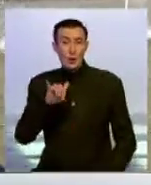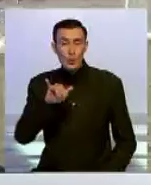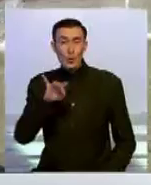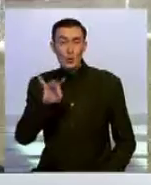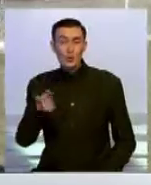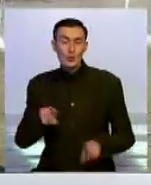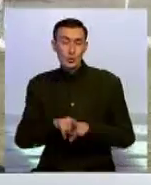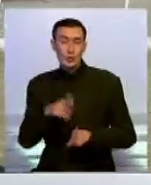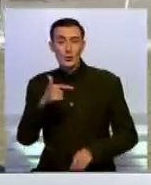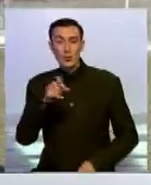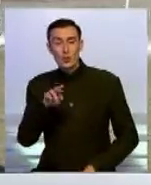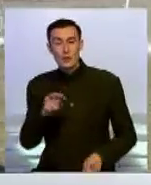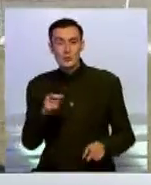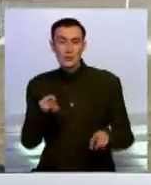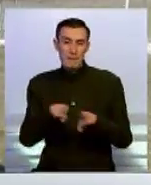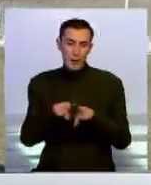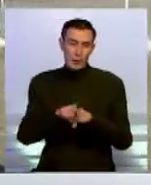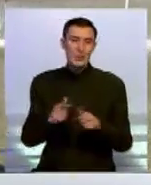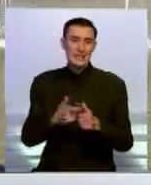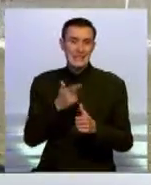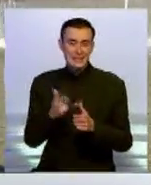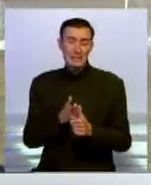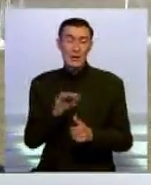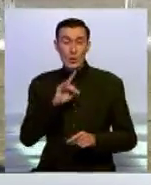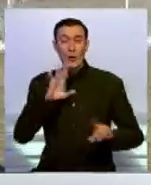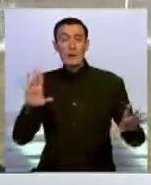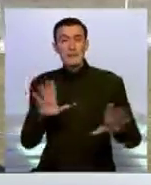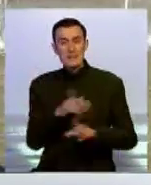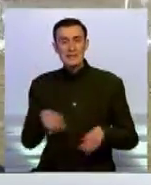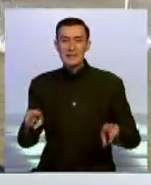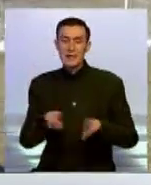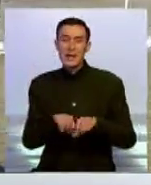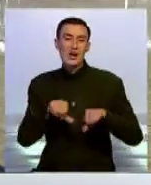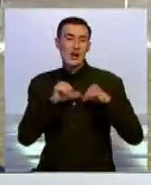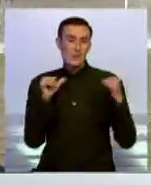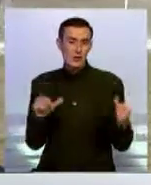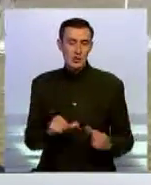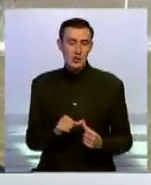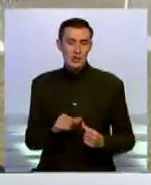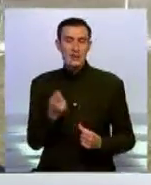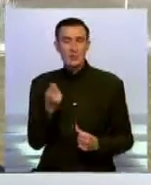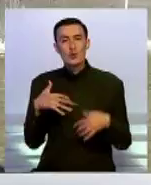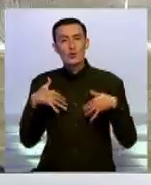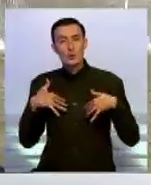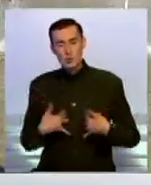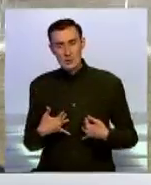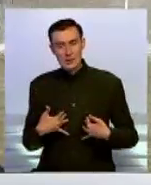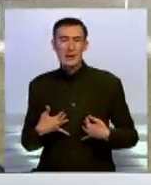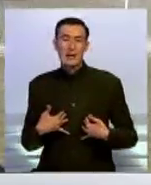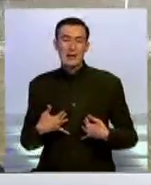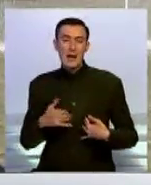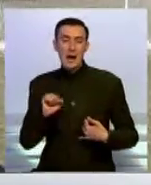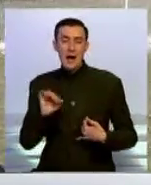Гуля, как бы Джулия, они вот существо же. Но песня такая вот романтичная, но в то же время такая грустная.